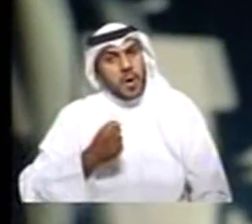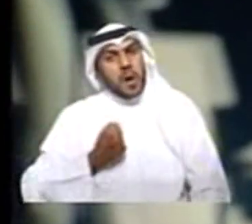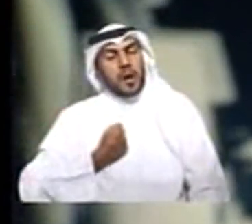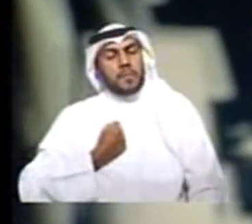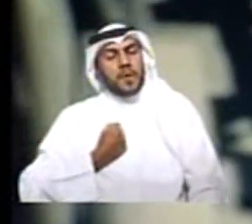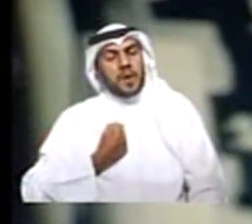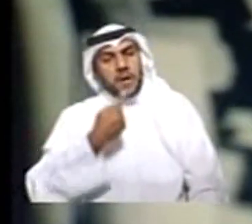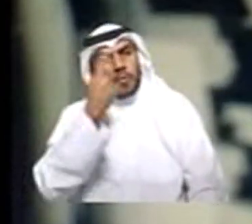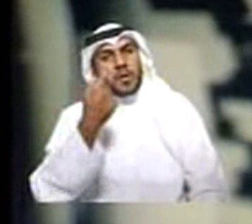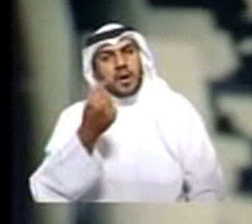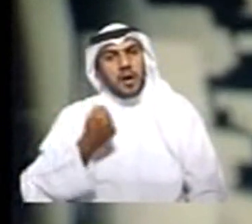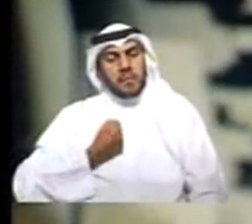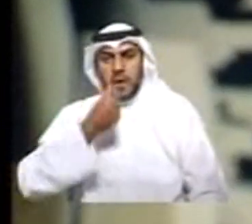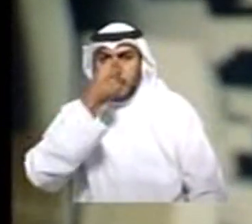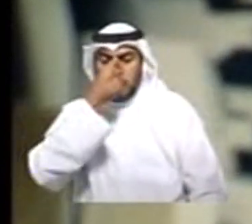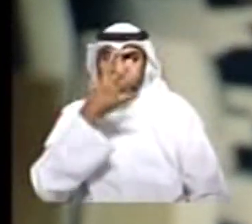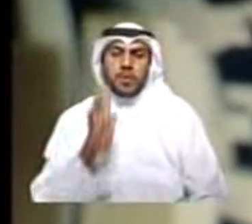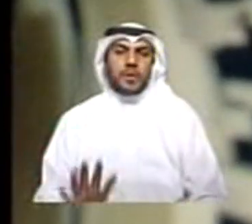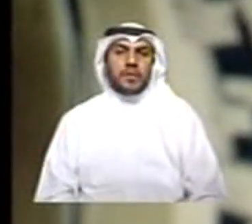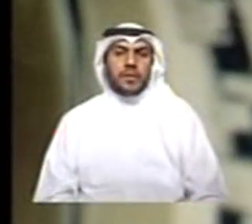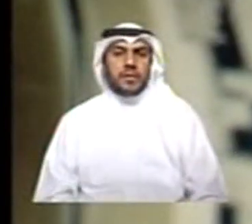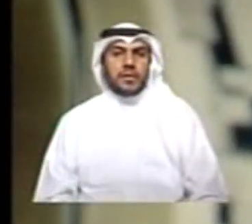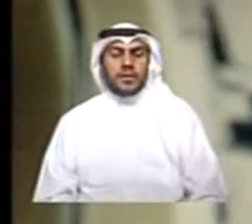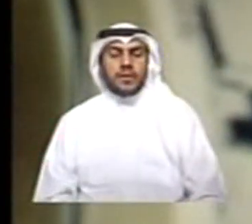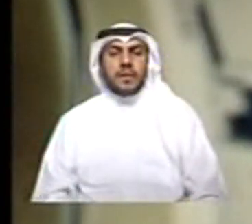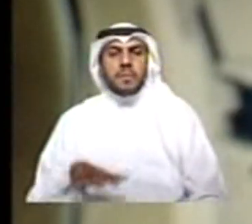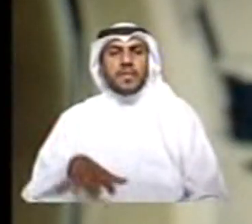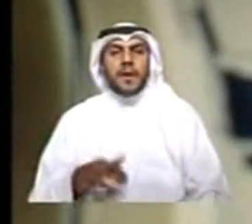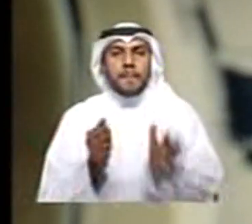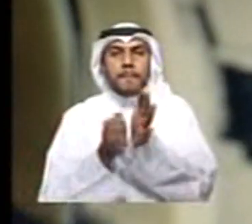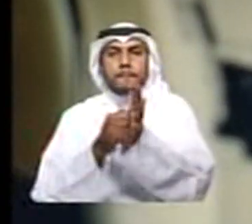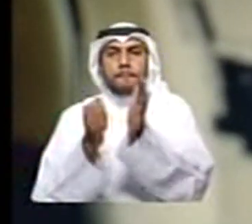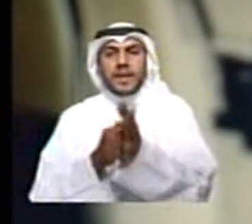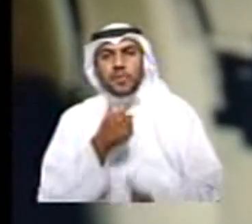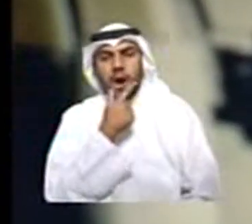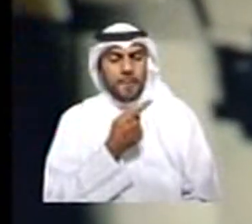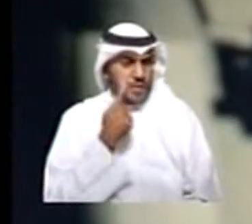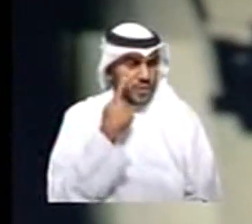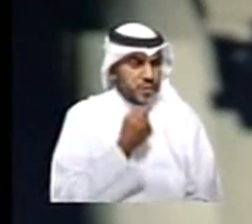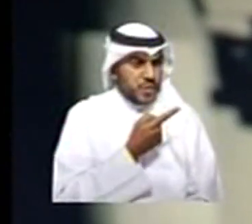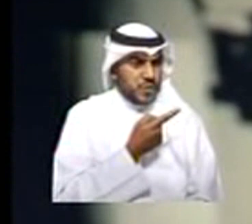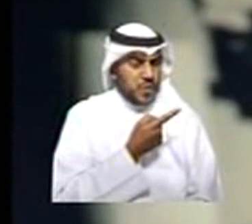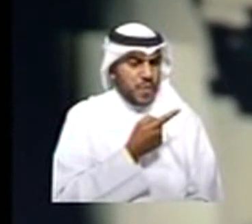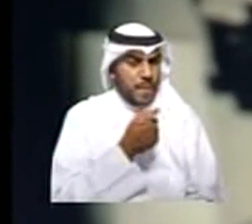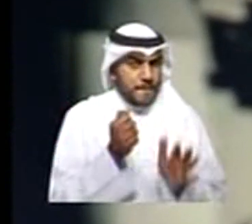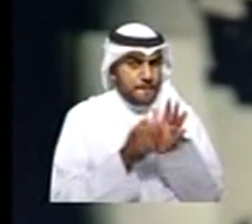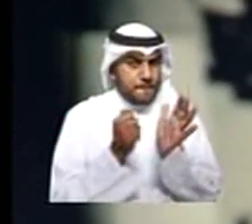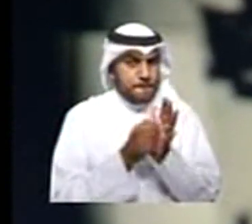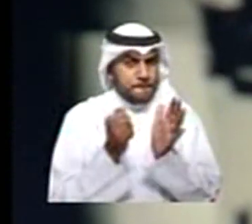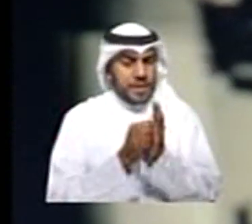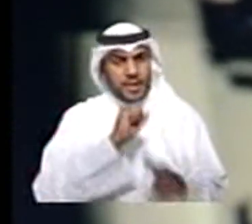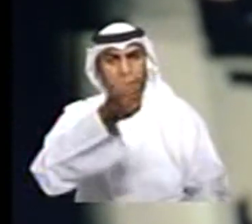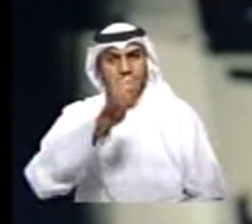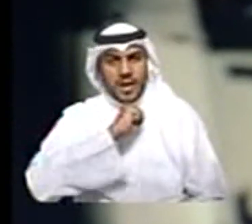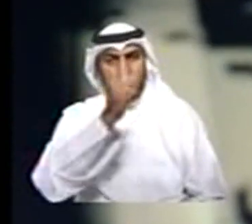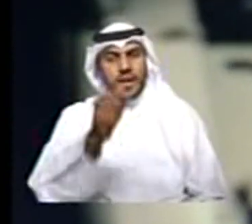الأربعاء والخميس أيضا. من مدينة صباح الأحمد جنوب البلاد معنا من هناك مراسلنا نواف الشراكي